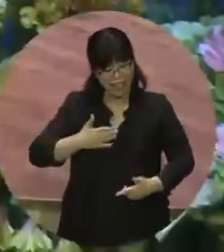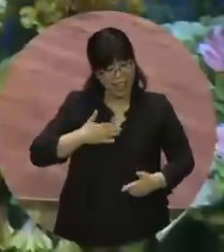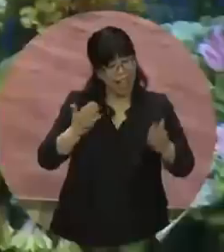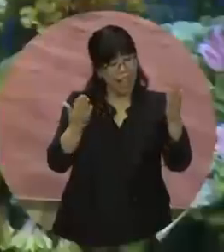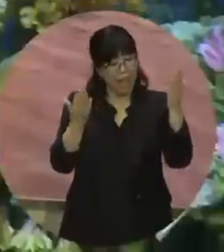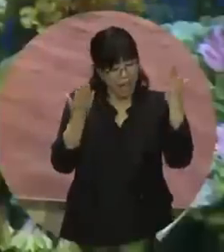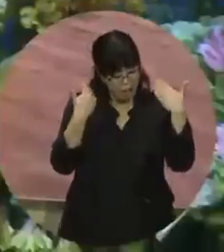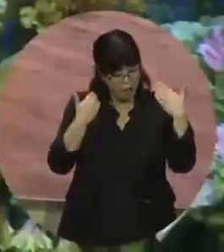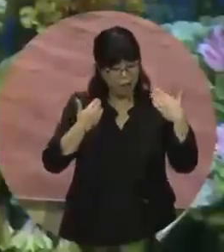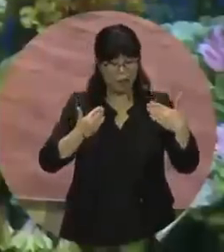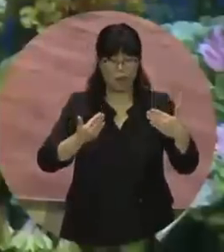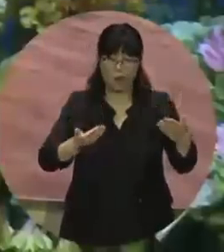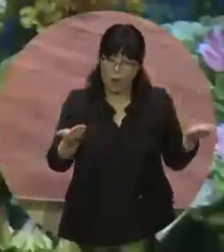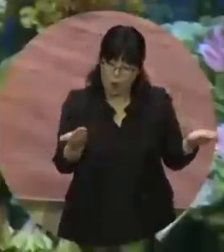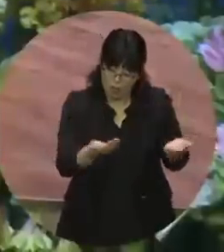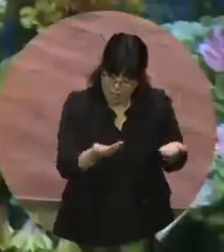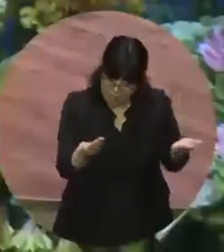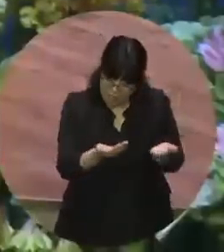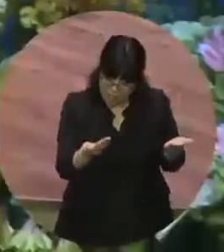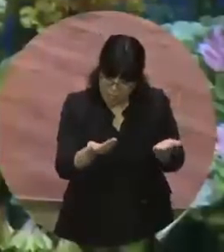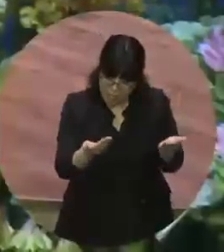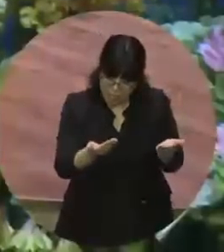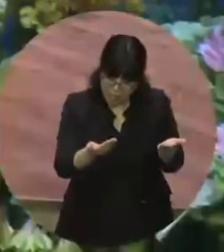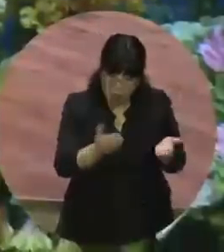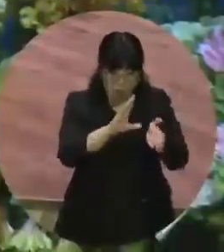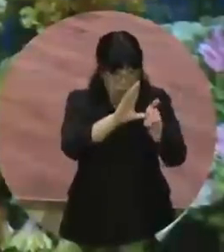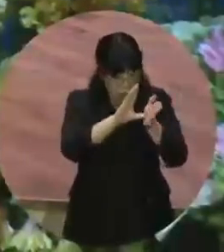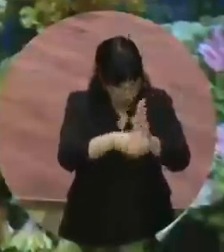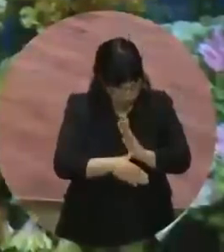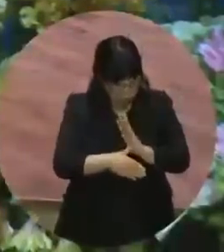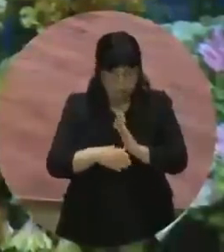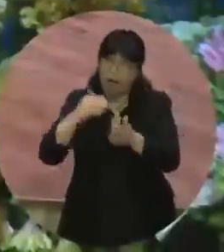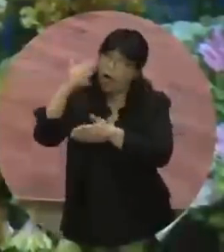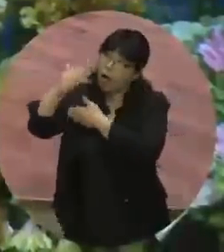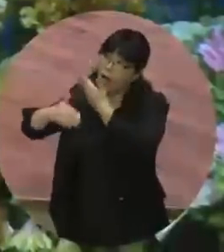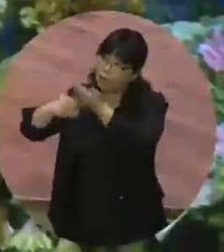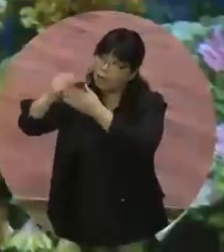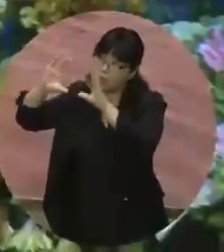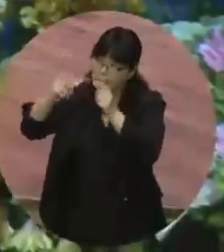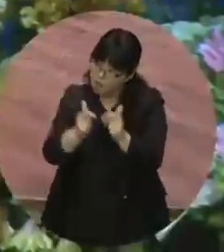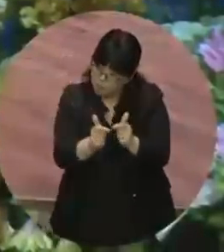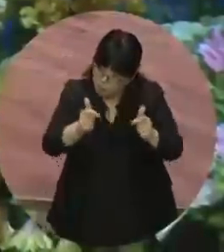곳이 아니라 하나님 나라 확장의 관점이었어. 자, 우리 오늘 고등부 그랬죠.